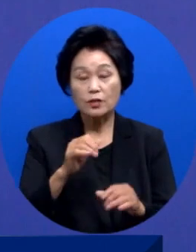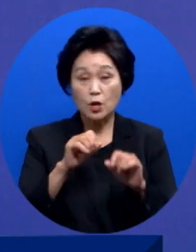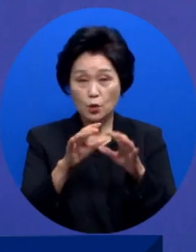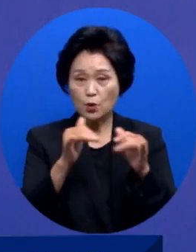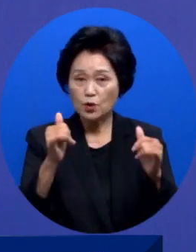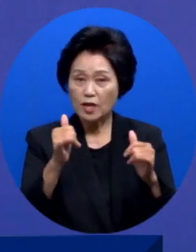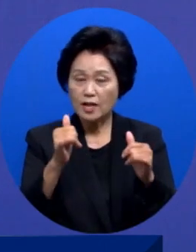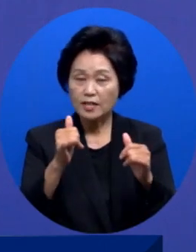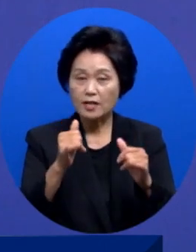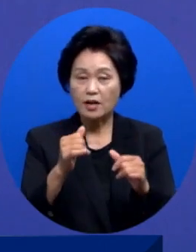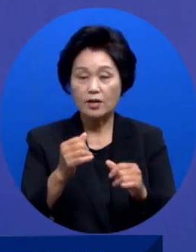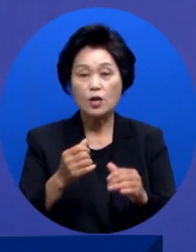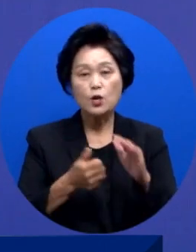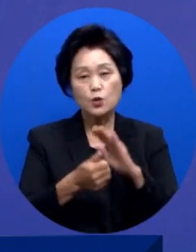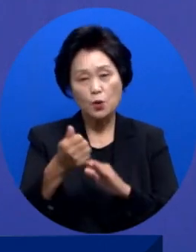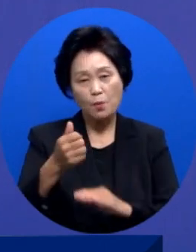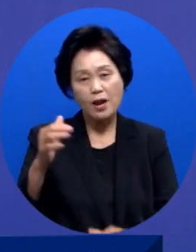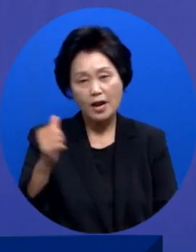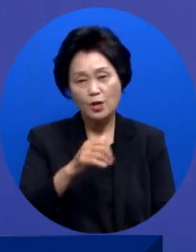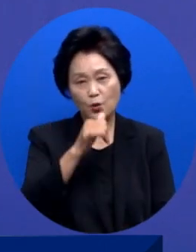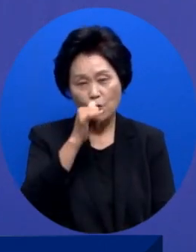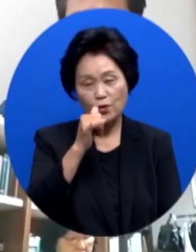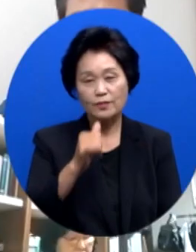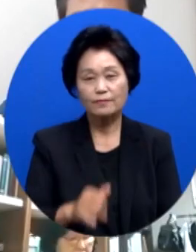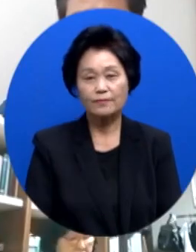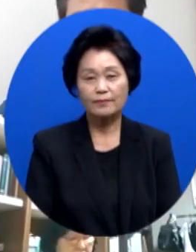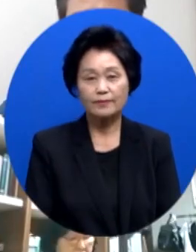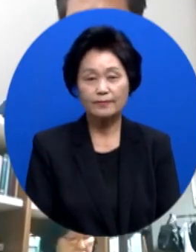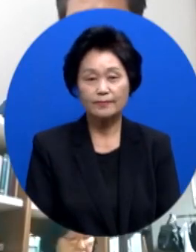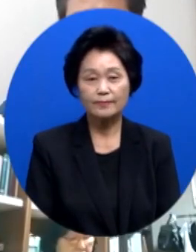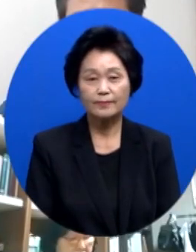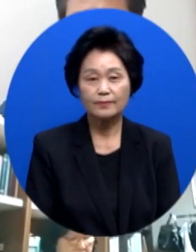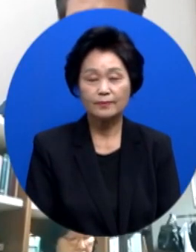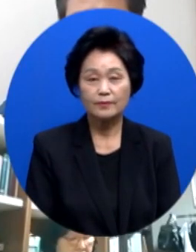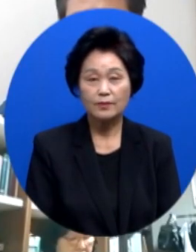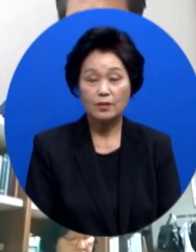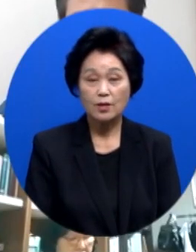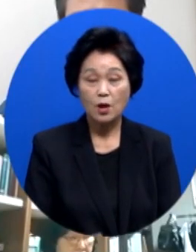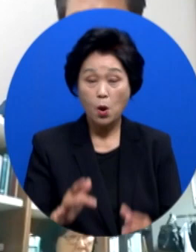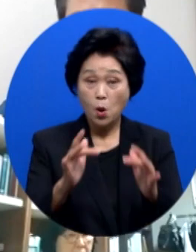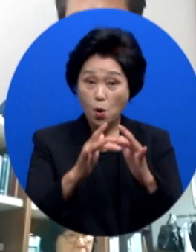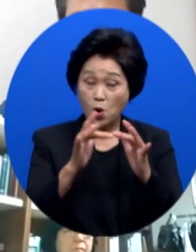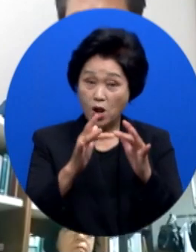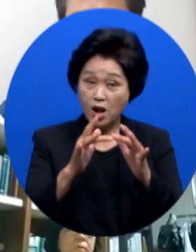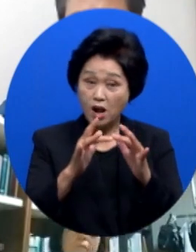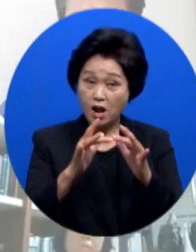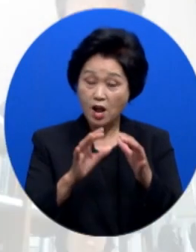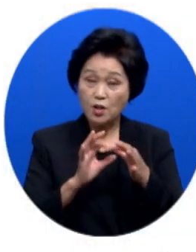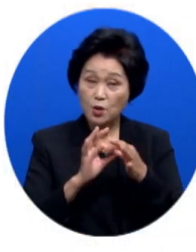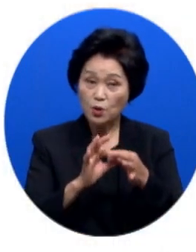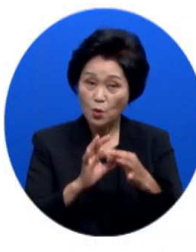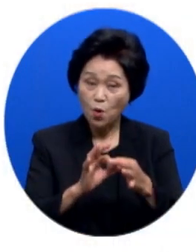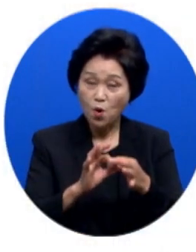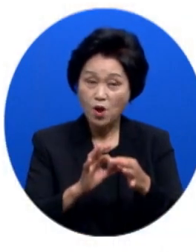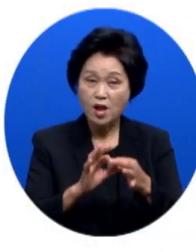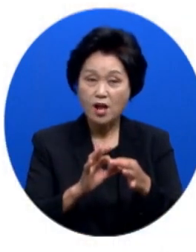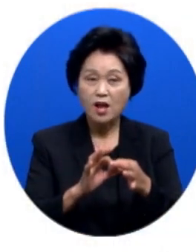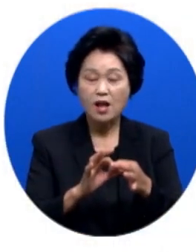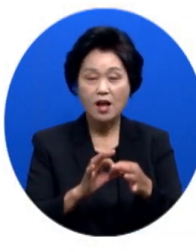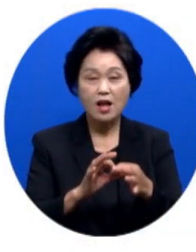합니다 박세영 기자가 전해 드립니다 온라인에서 진행되는 1 부 클럽